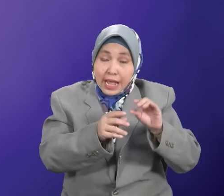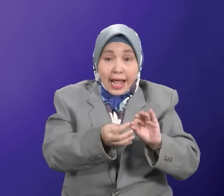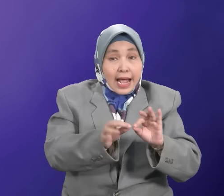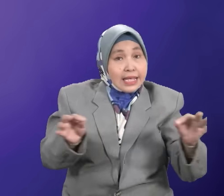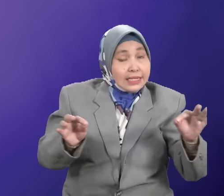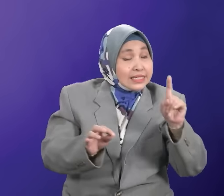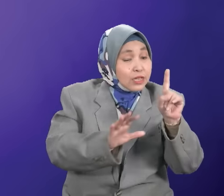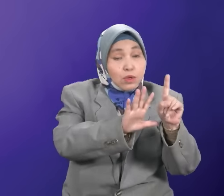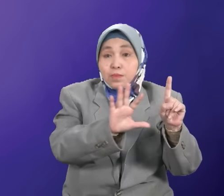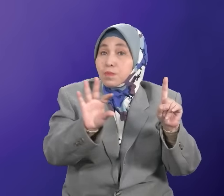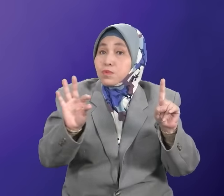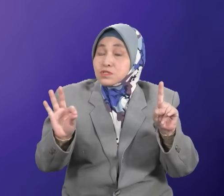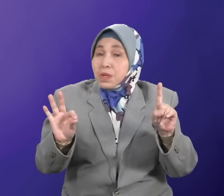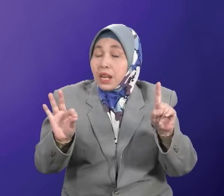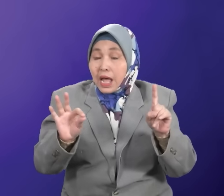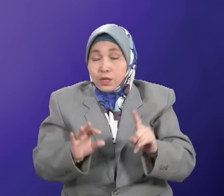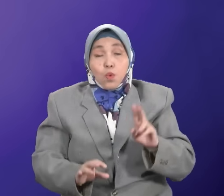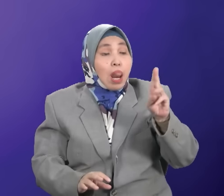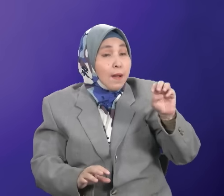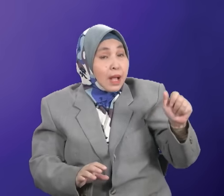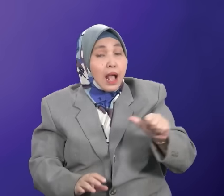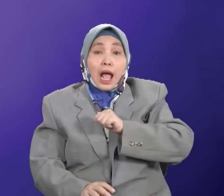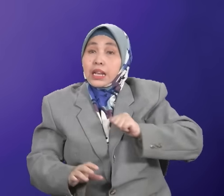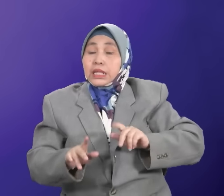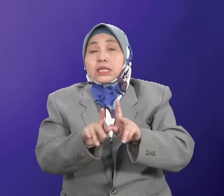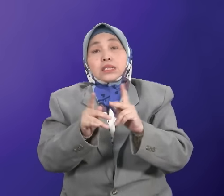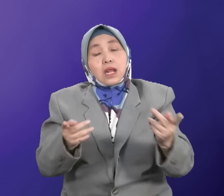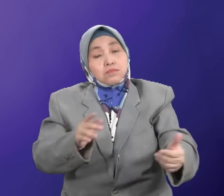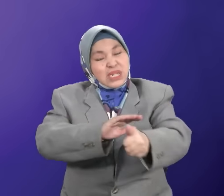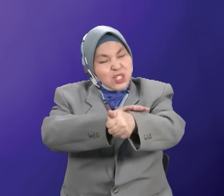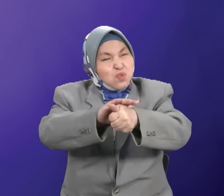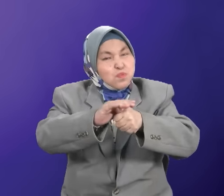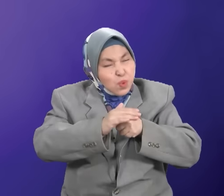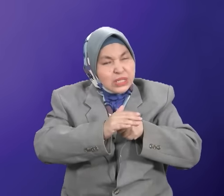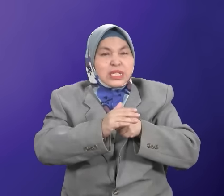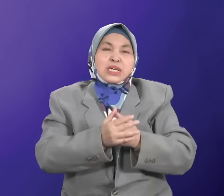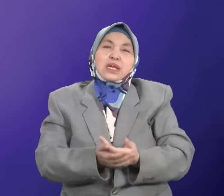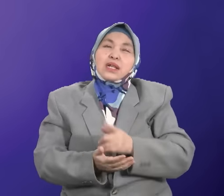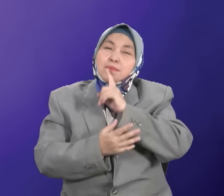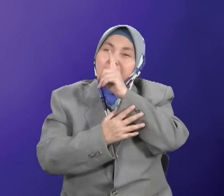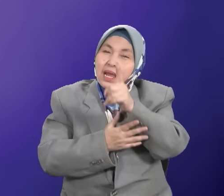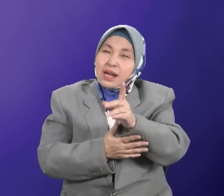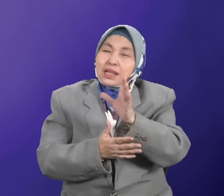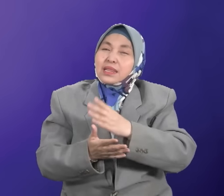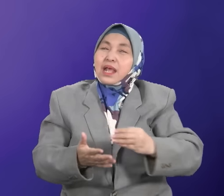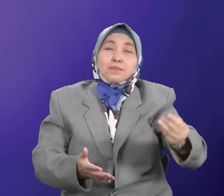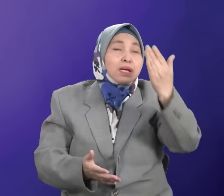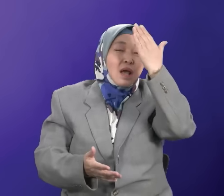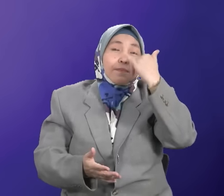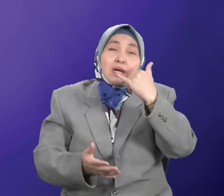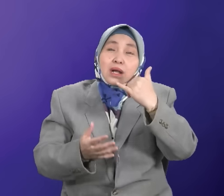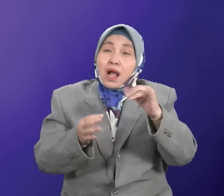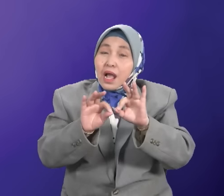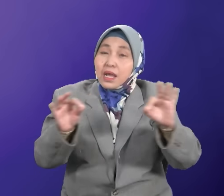para ulama ahli kitab yang menyembunyikan kebenaran dan balasannya ya Apakah kebenaran dan mengapa ayat ini